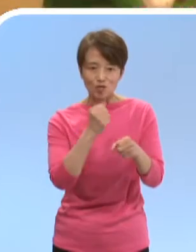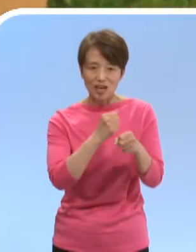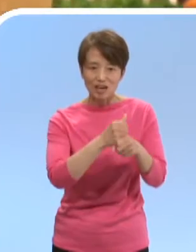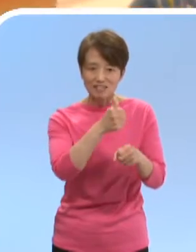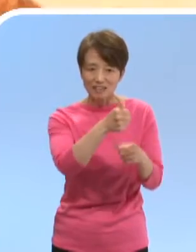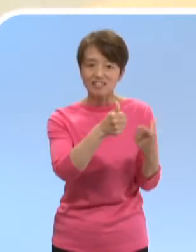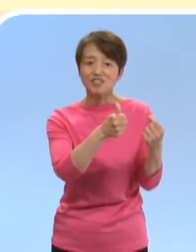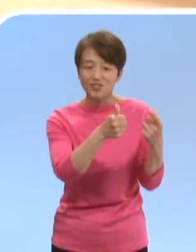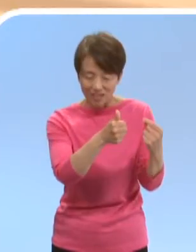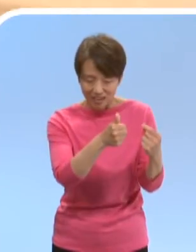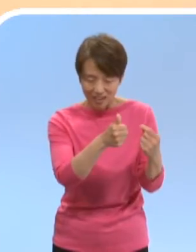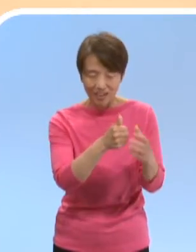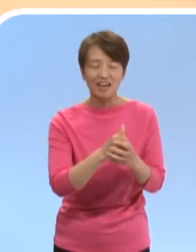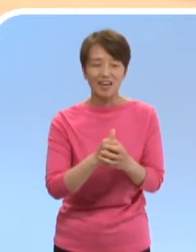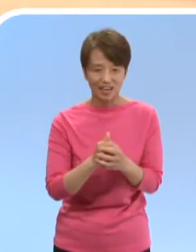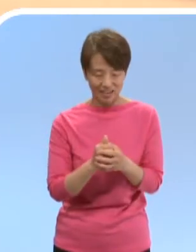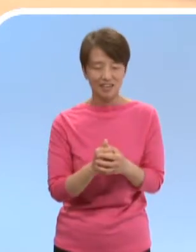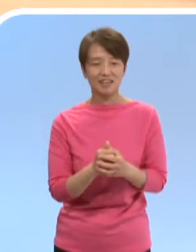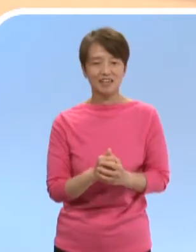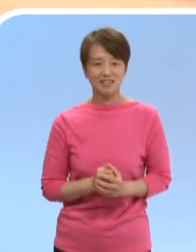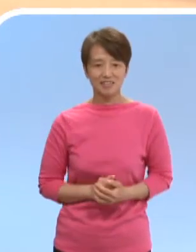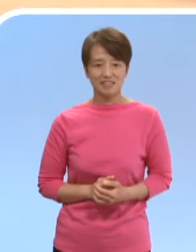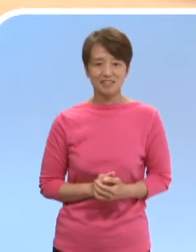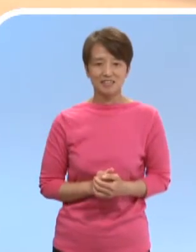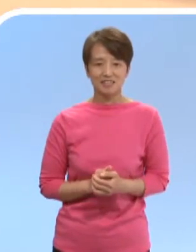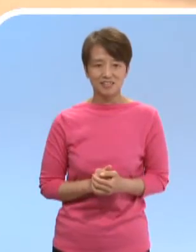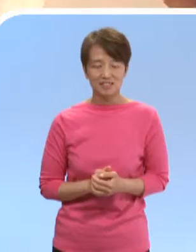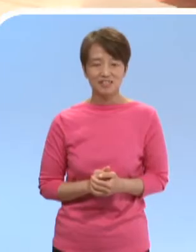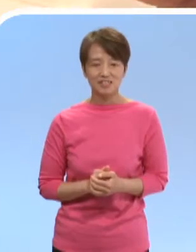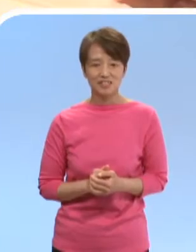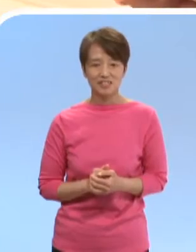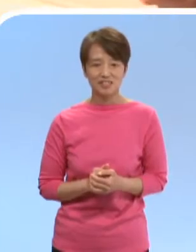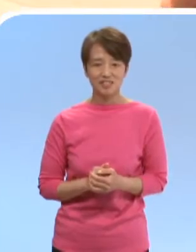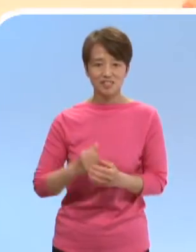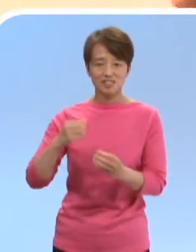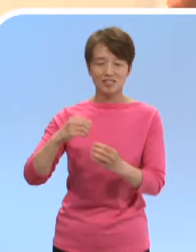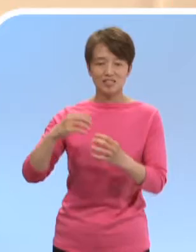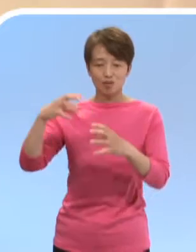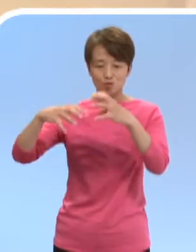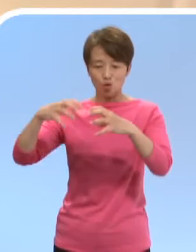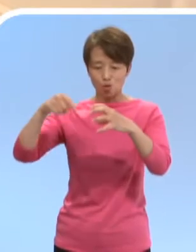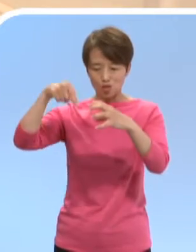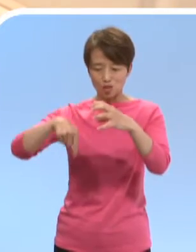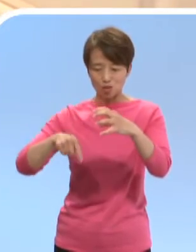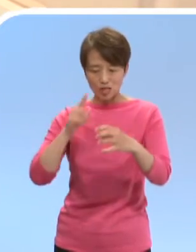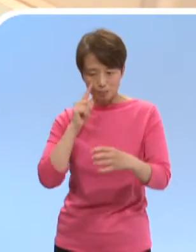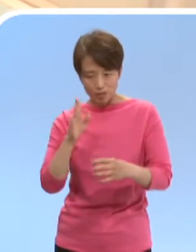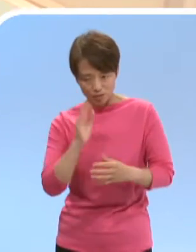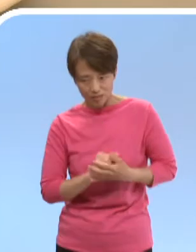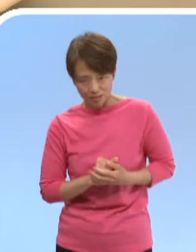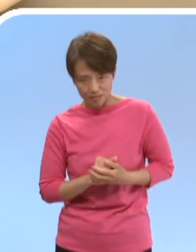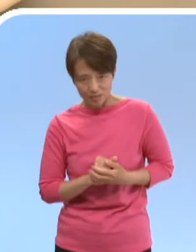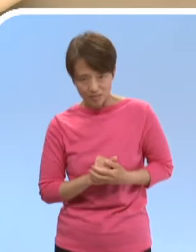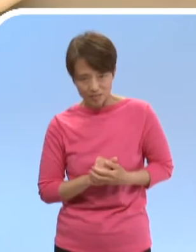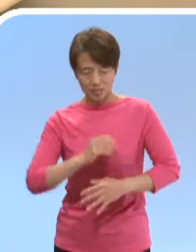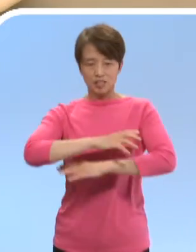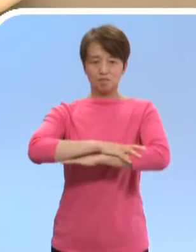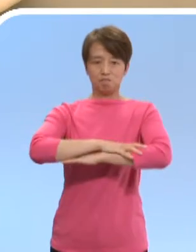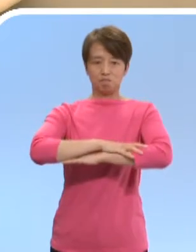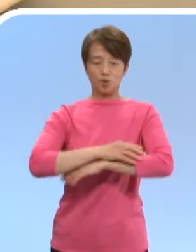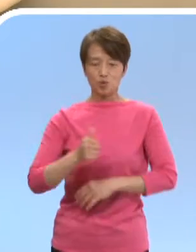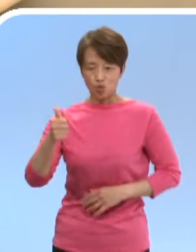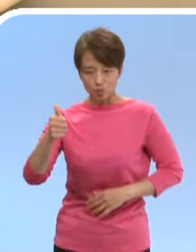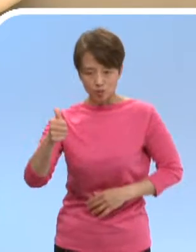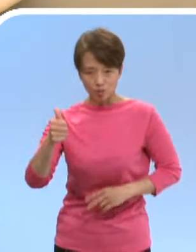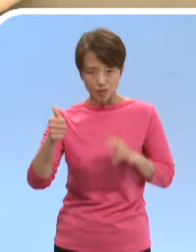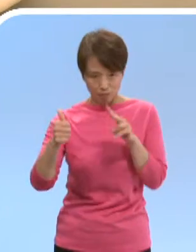作家さんですよね。 はい、あ、そうですね。 なんか見立ての世界とかって言って、 はい、でこのブロッコリーの下を少し見ていただきたいんですけど、はいはい、あの腕組んだ